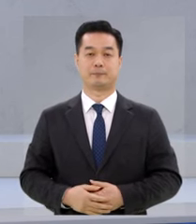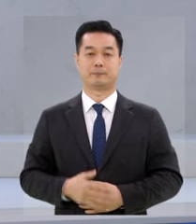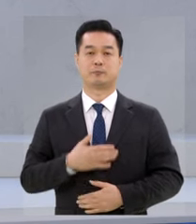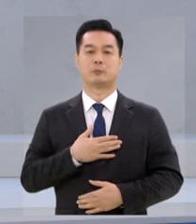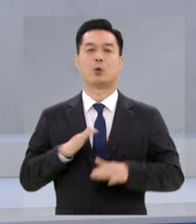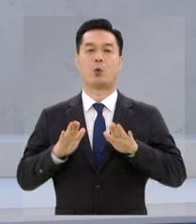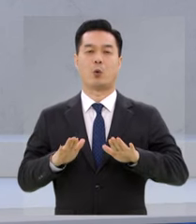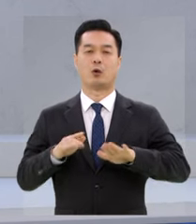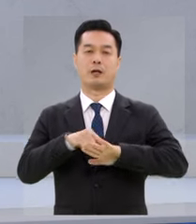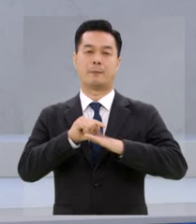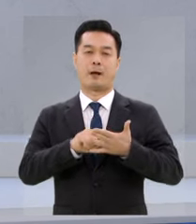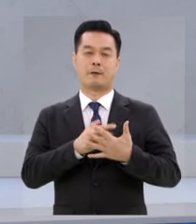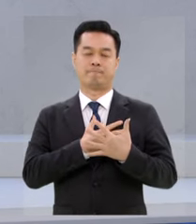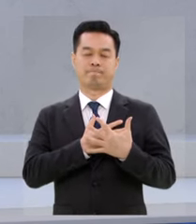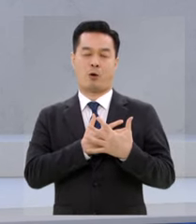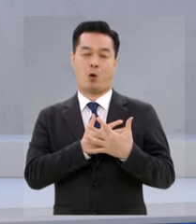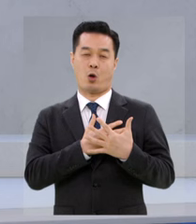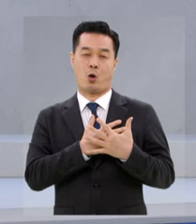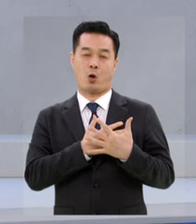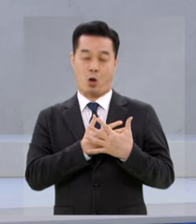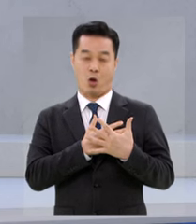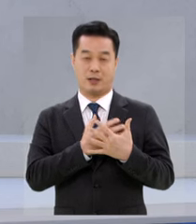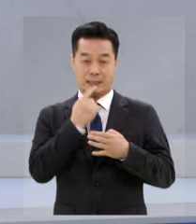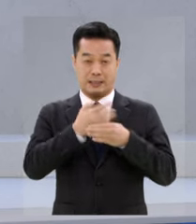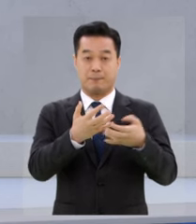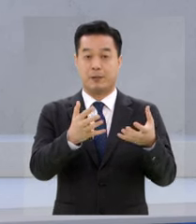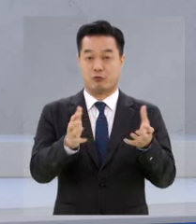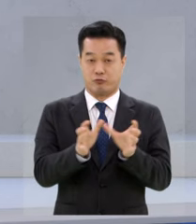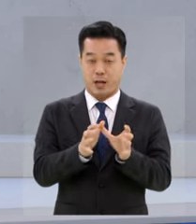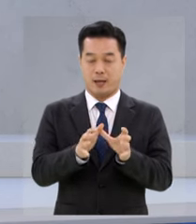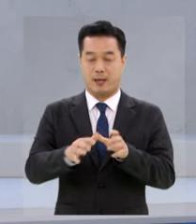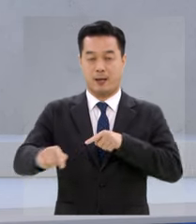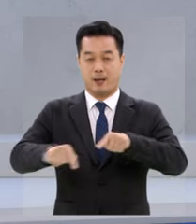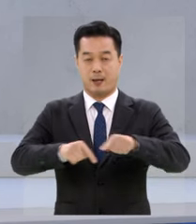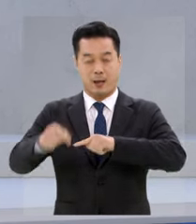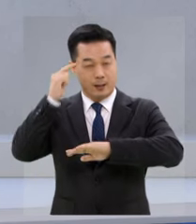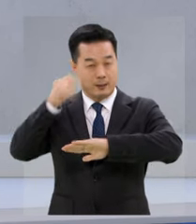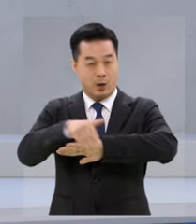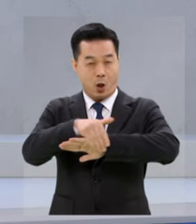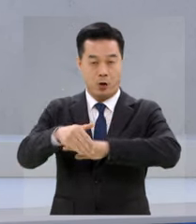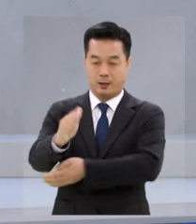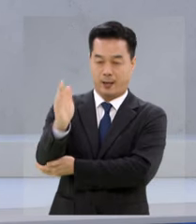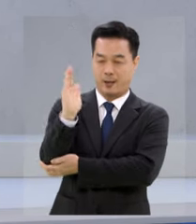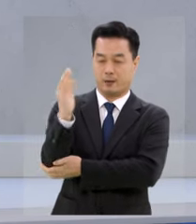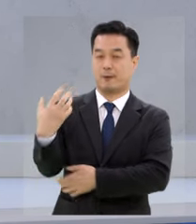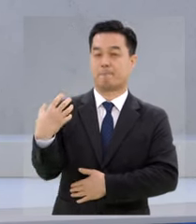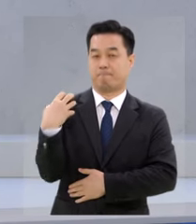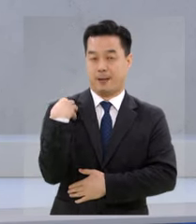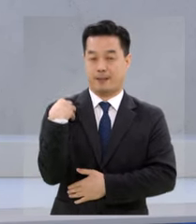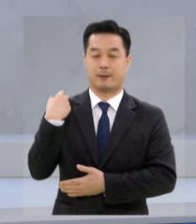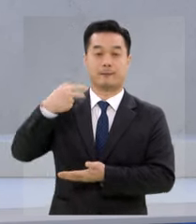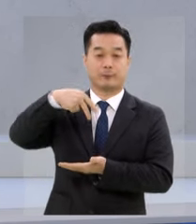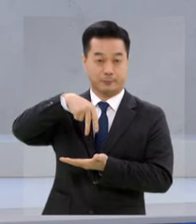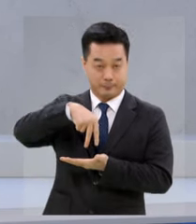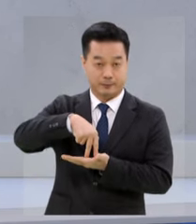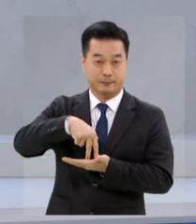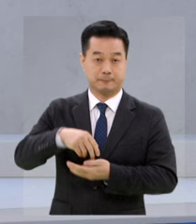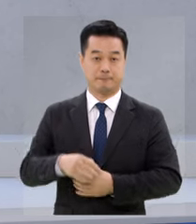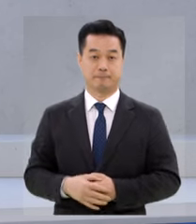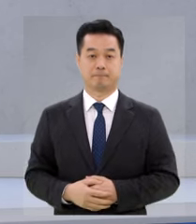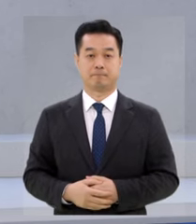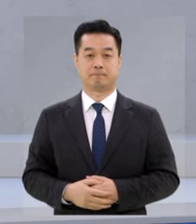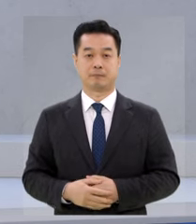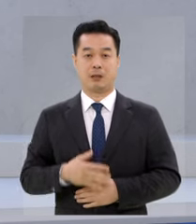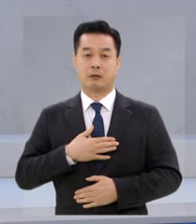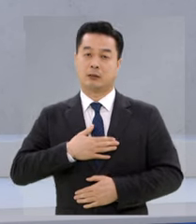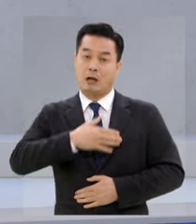오늘 떨리는 마음으로 더불어민주당의 정강정책 연설자로이 자리에 섰습니다